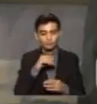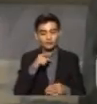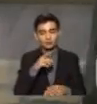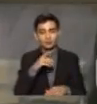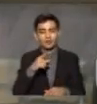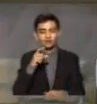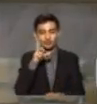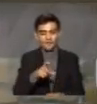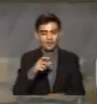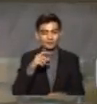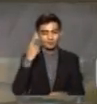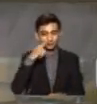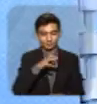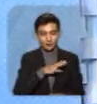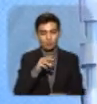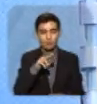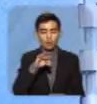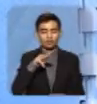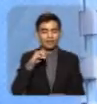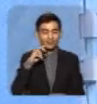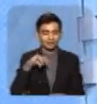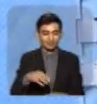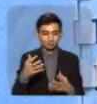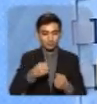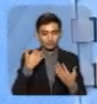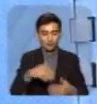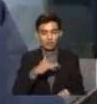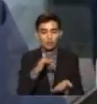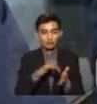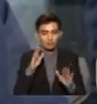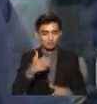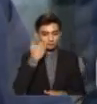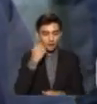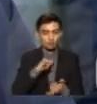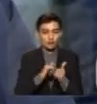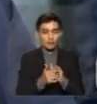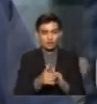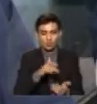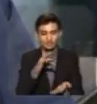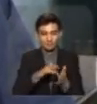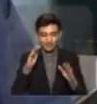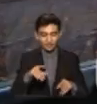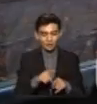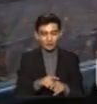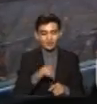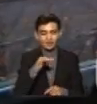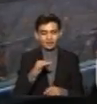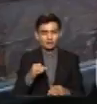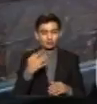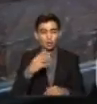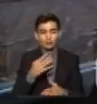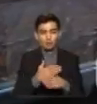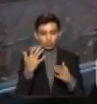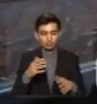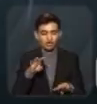автор уже получил патент. Экологи считают, что изобретение для города находка. В Усть-Каменогорске насчитывается порядка 40 шашлычных и не